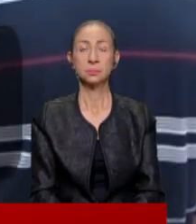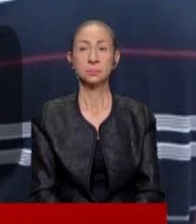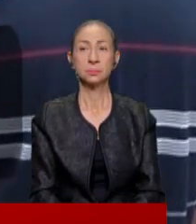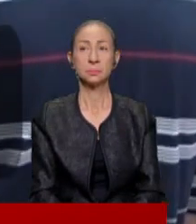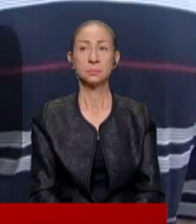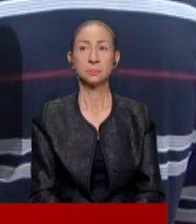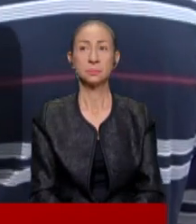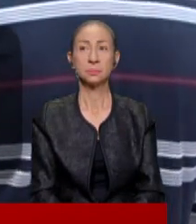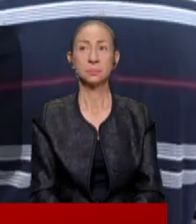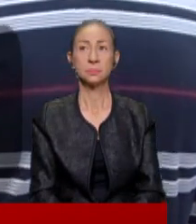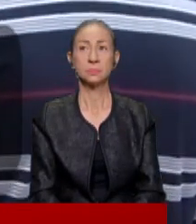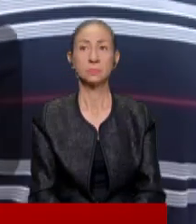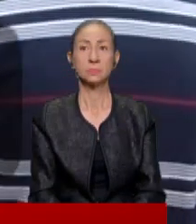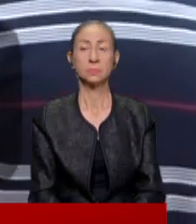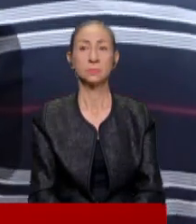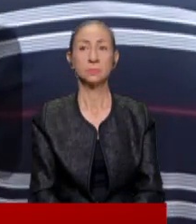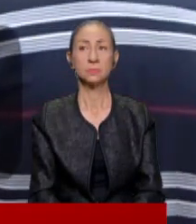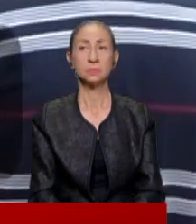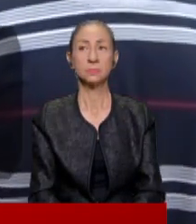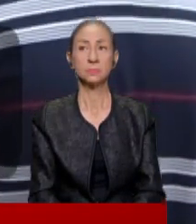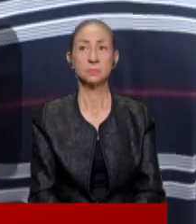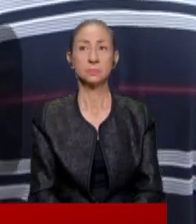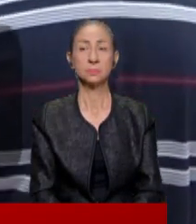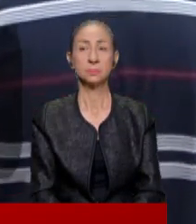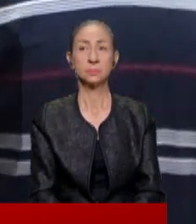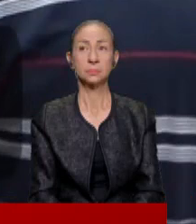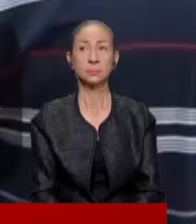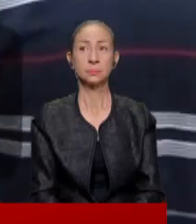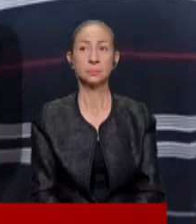Müracaatlar alınacak peyder bey. Şu an burada